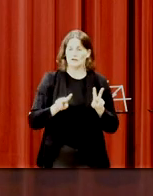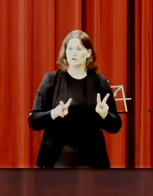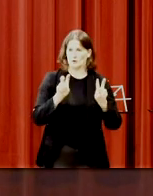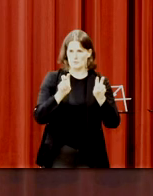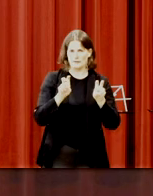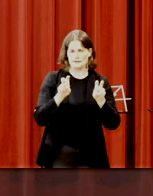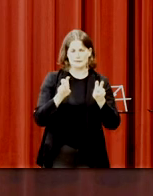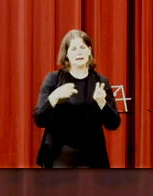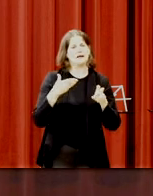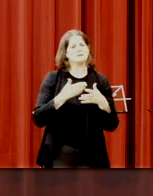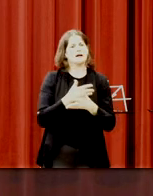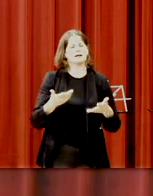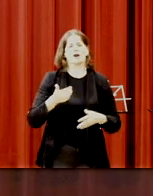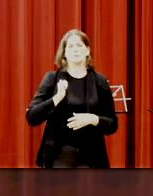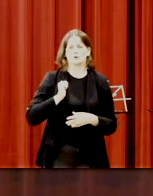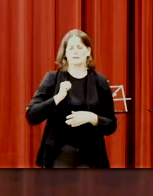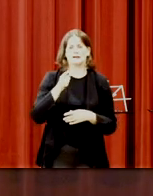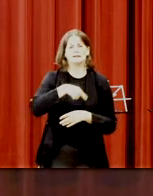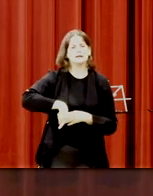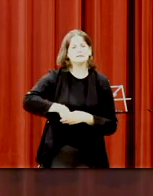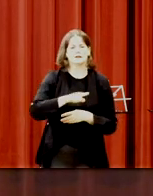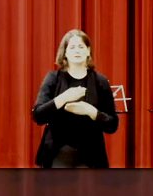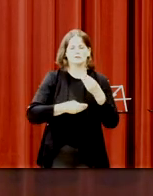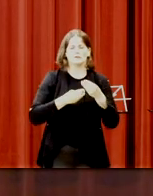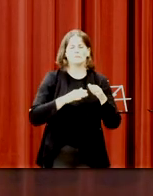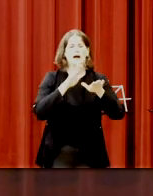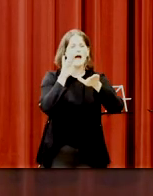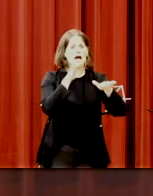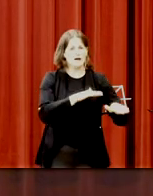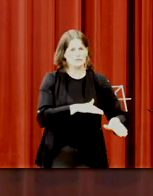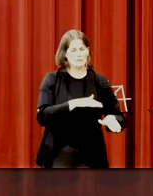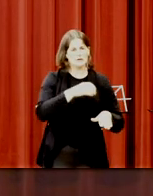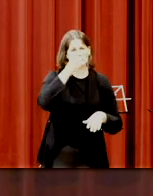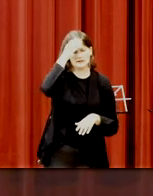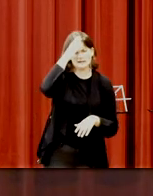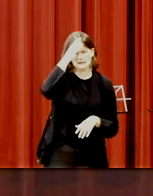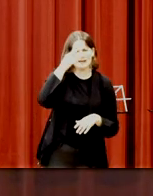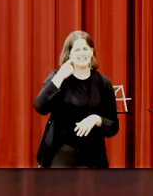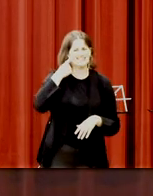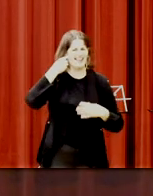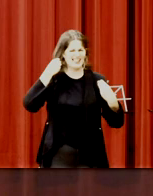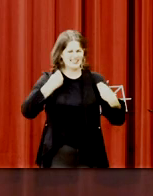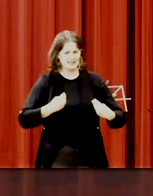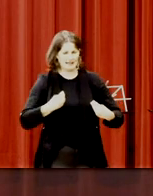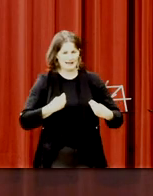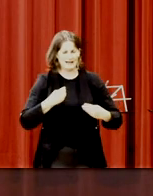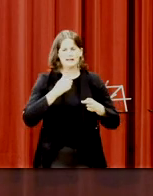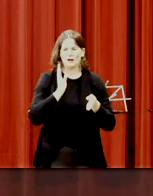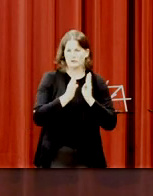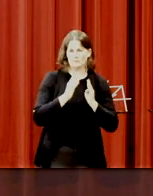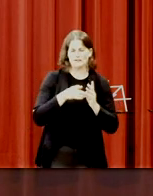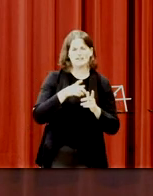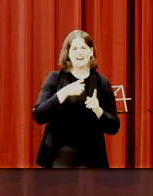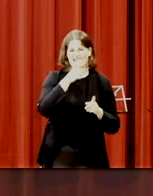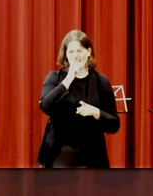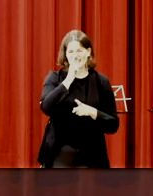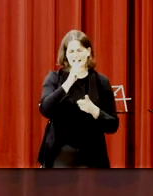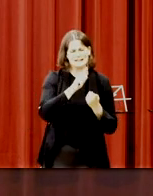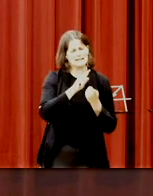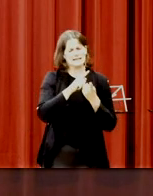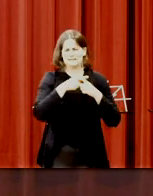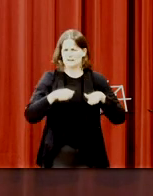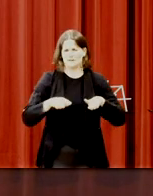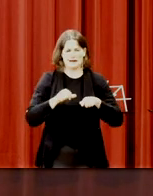és diferent de l'anterior i també serà diferent del que vindrà. Però cada any és bo que tingui els seus propis